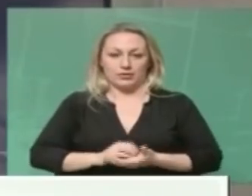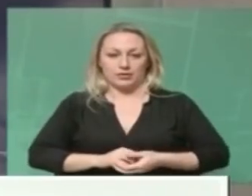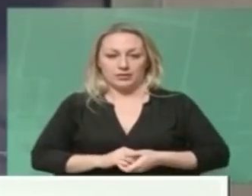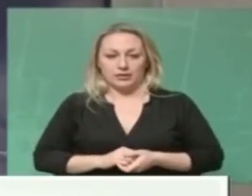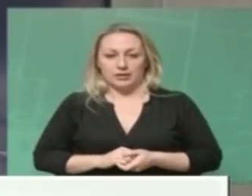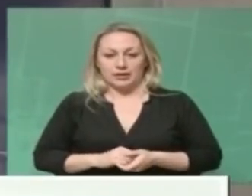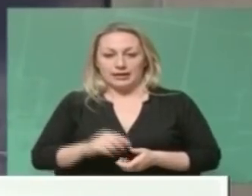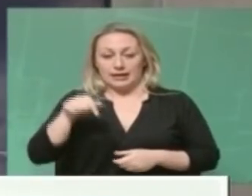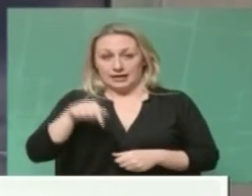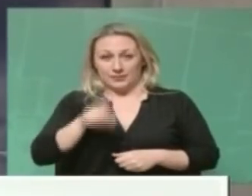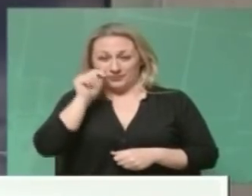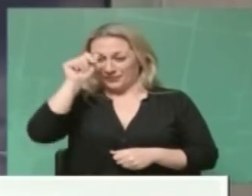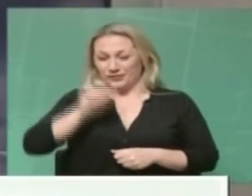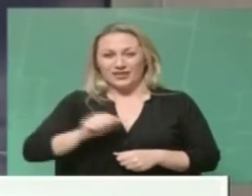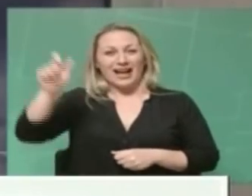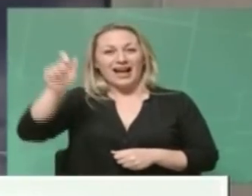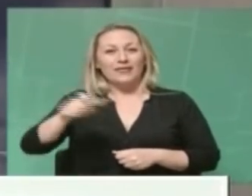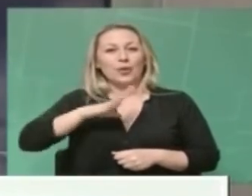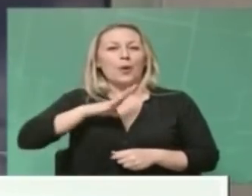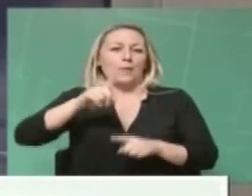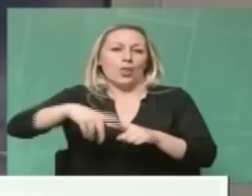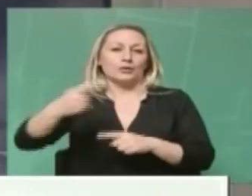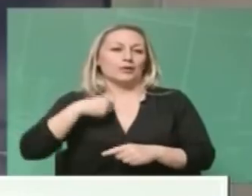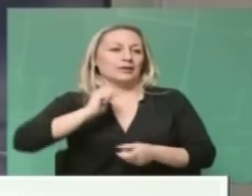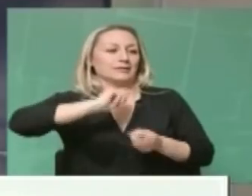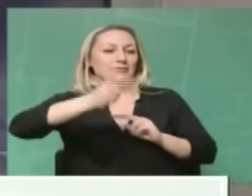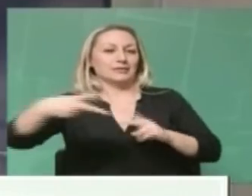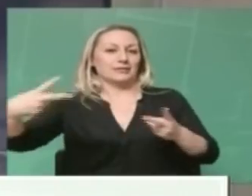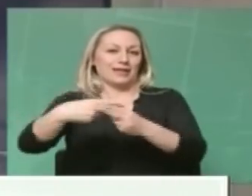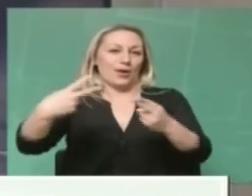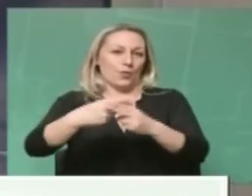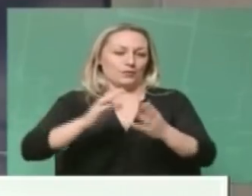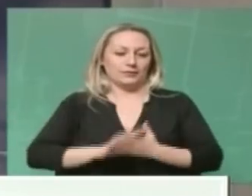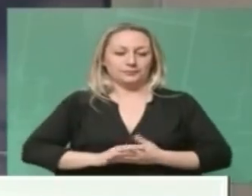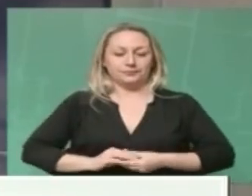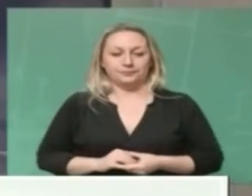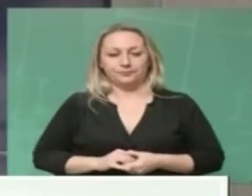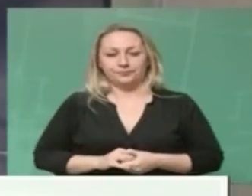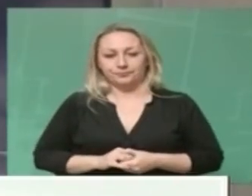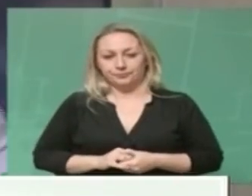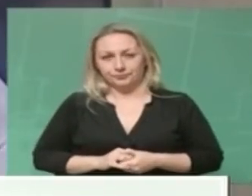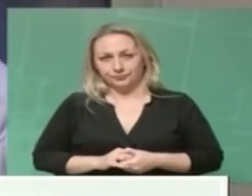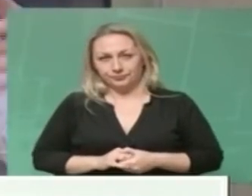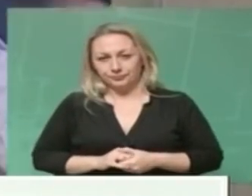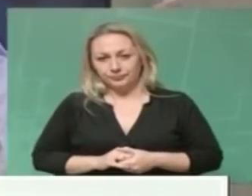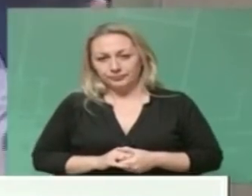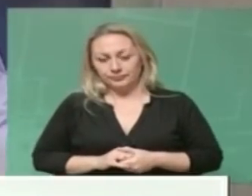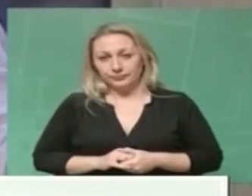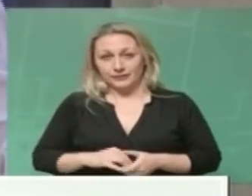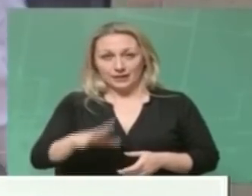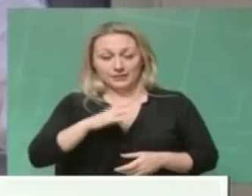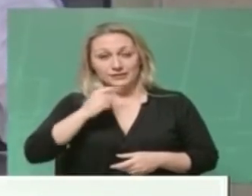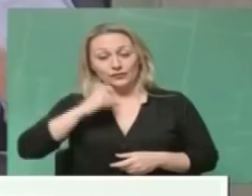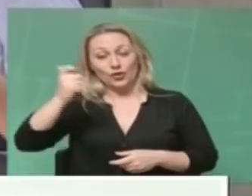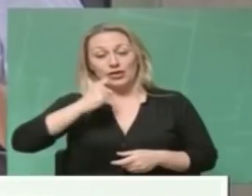Και θα ακούσετε όμως και προσεκτικά τώρα. Λοιπόν, έχουμε τα ζητήματα Φωνάζει και ο λαός. Φωνάζει